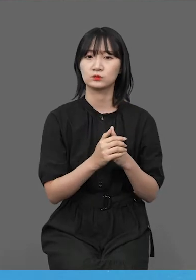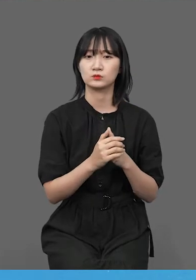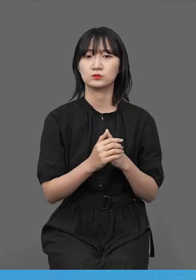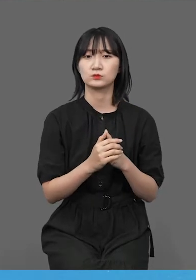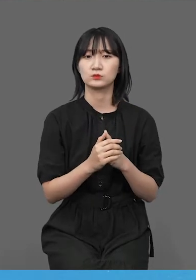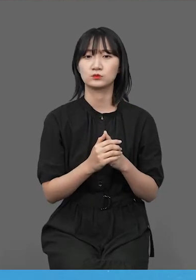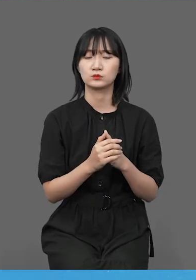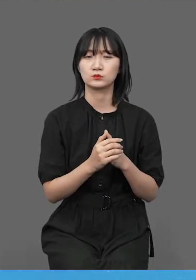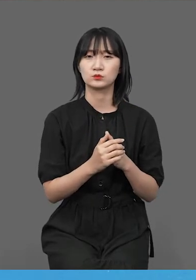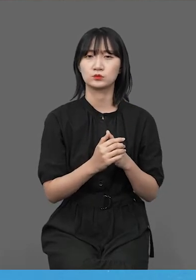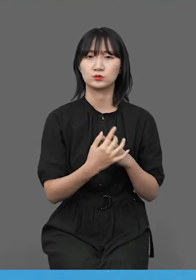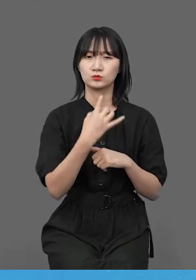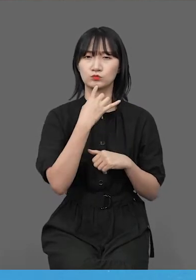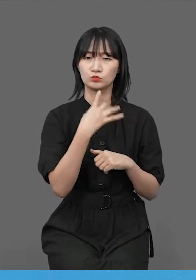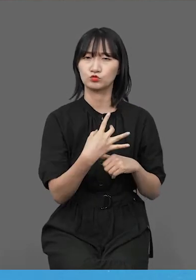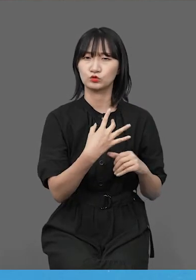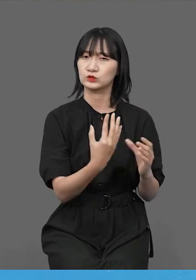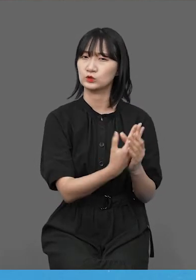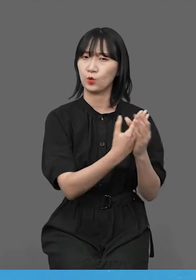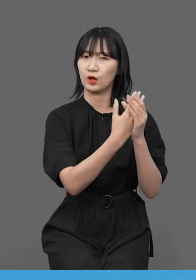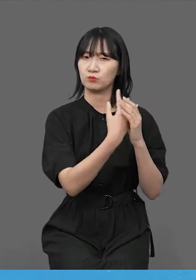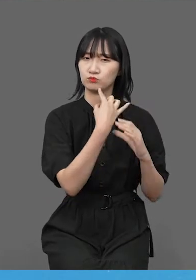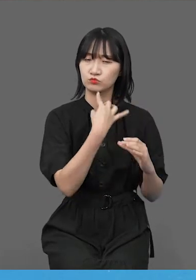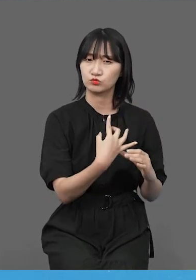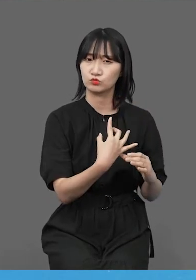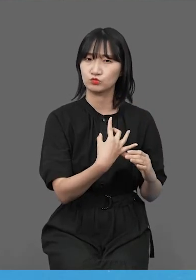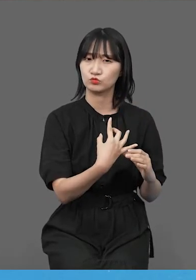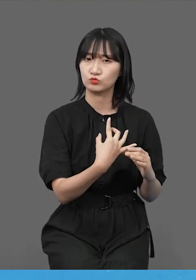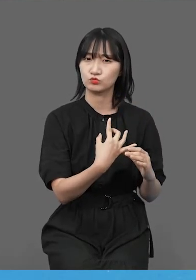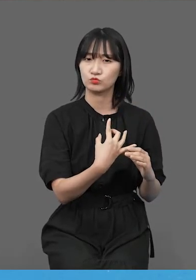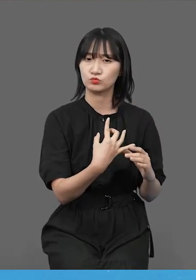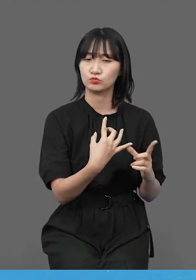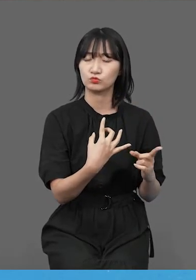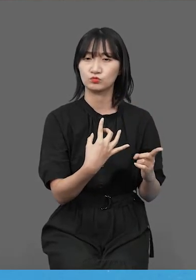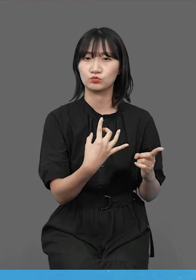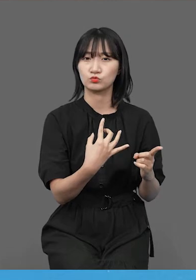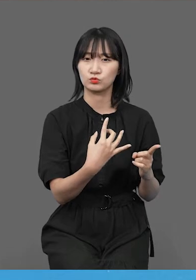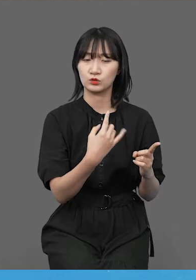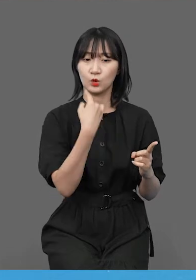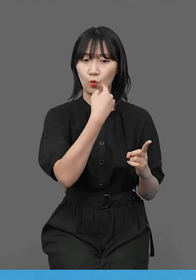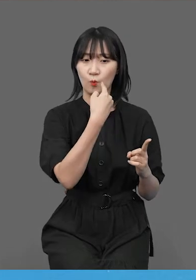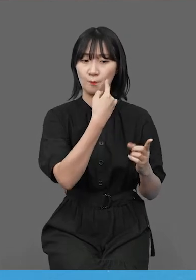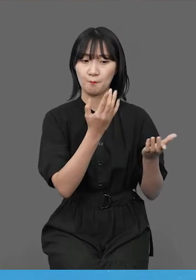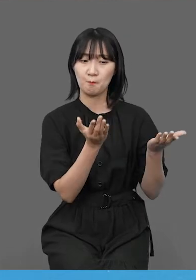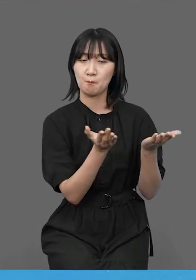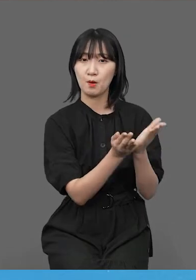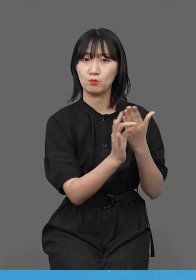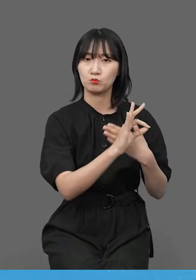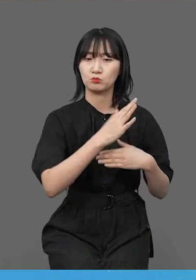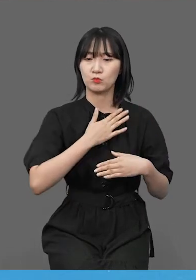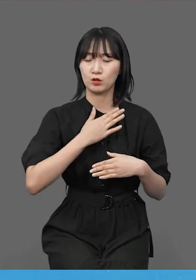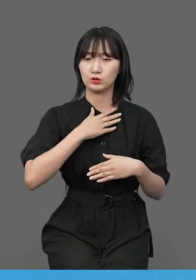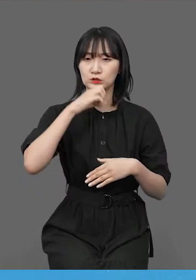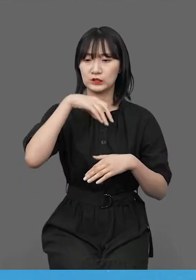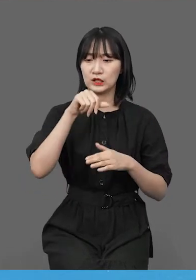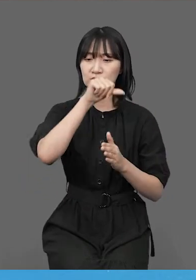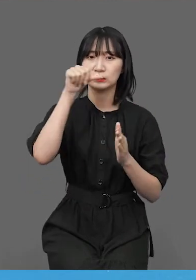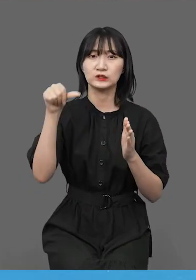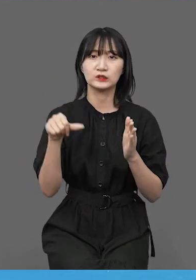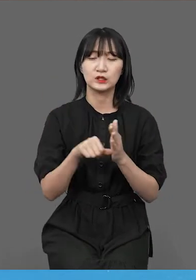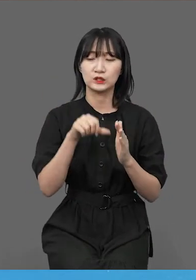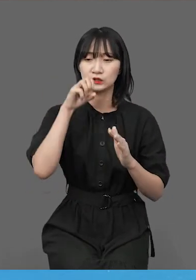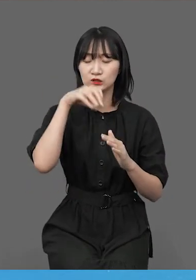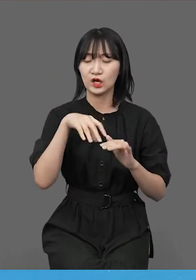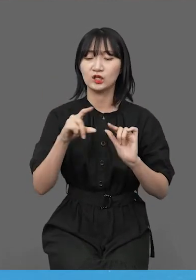뭐 오로지 진화 아닙니까? 진화 일변도고 그 진화의 논리로 따져본다면 나는 그냥 이 생을 이